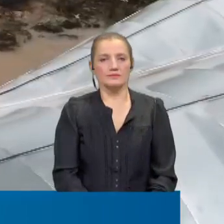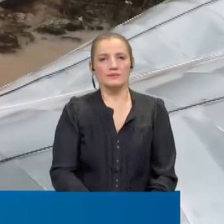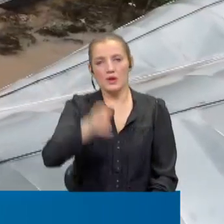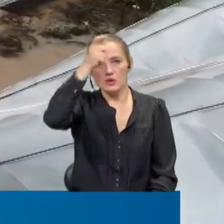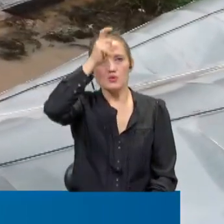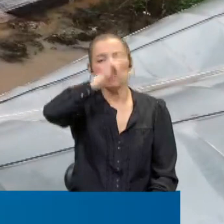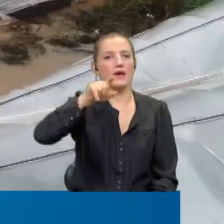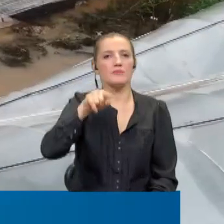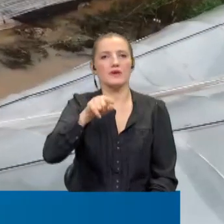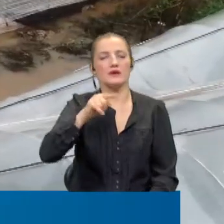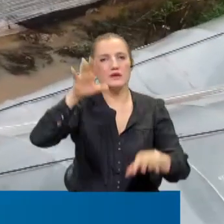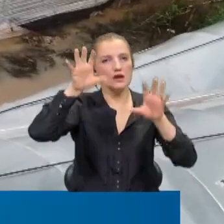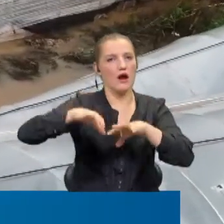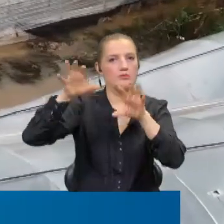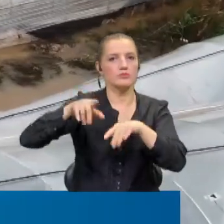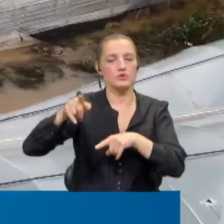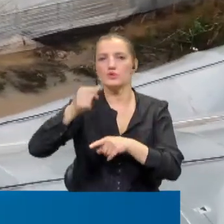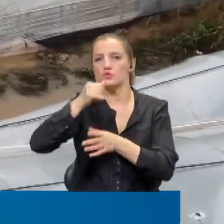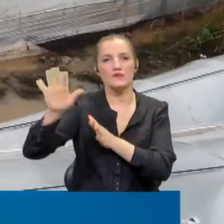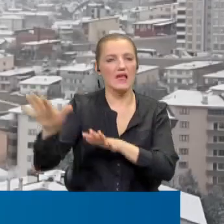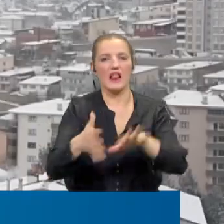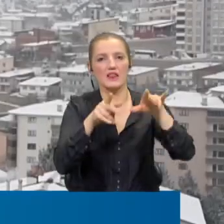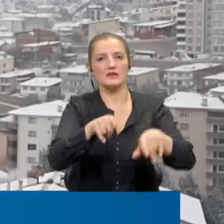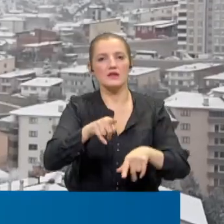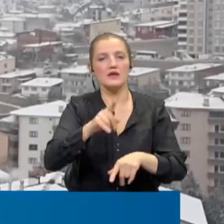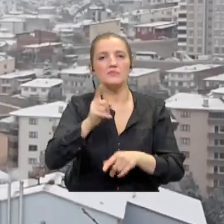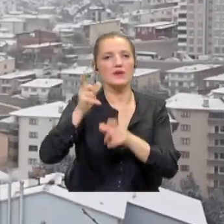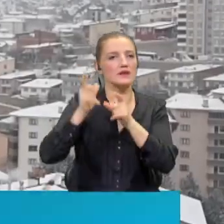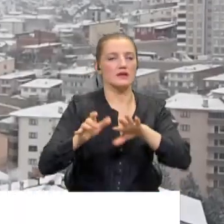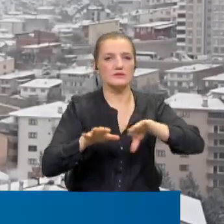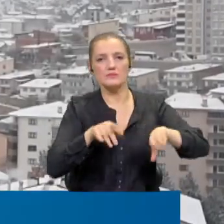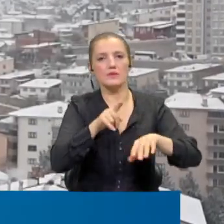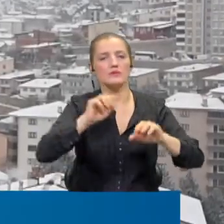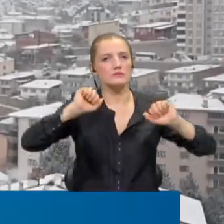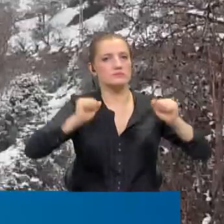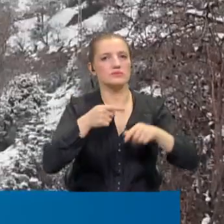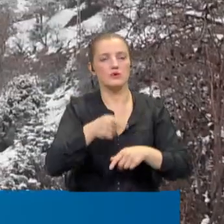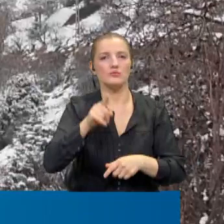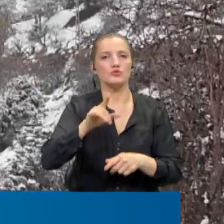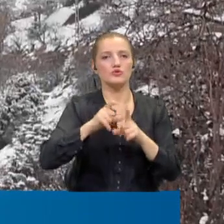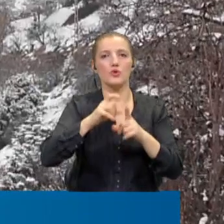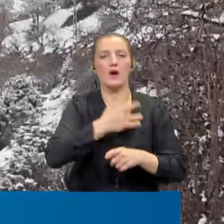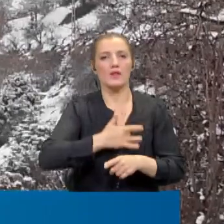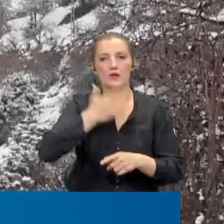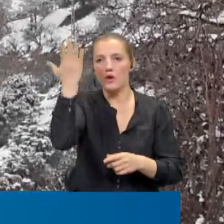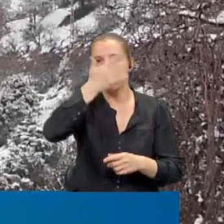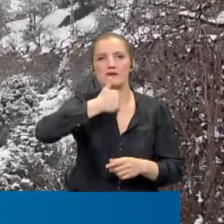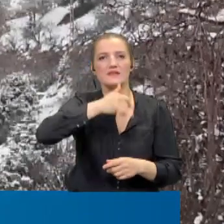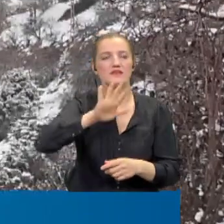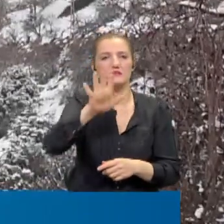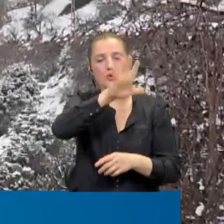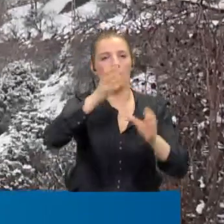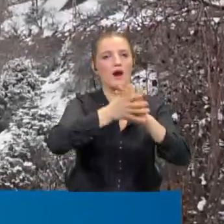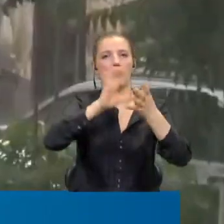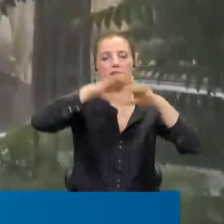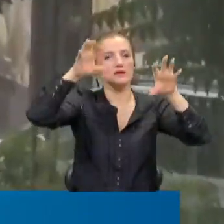bu Türkiye bir yanda aşırı yağışlarla gelen selleri bir yanda dondurucu soğukları yaşıyor bugün Doğu Anadolu ve Karadeniz'in doğusu